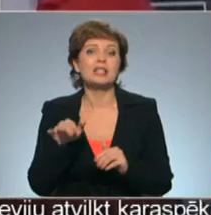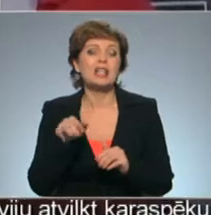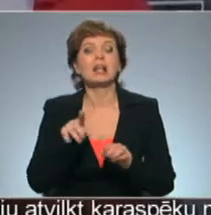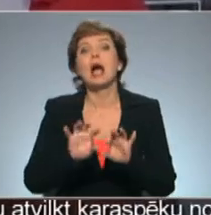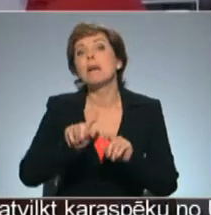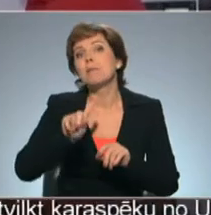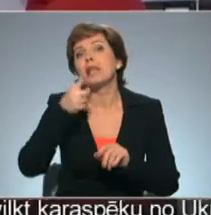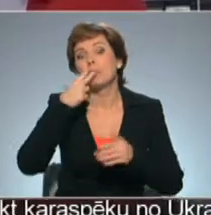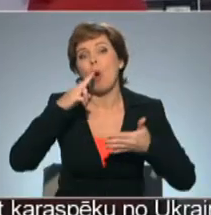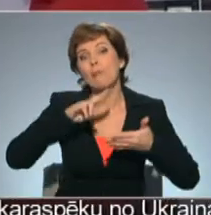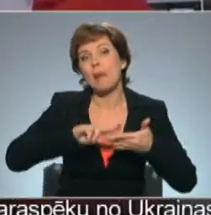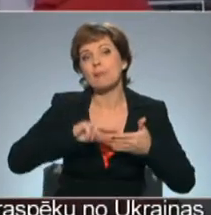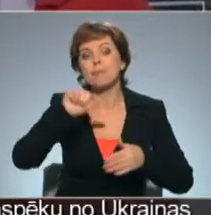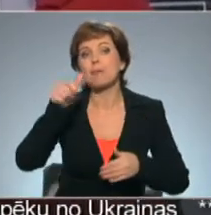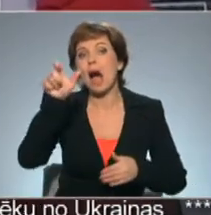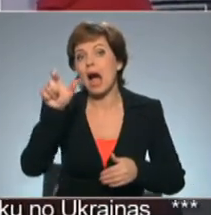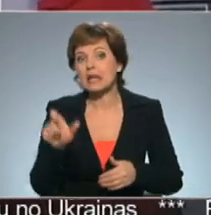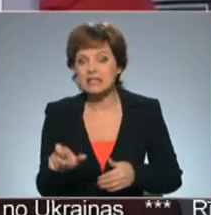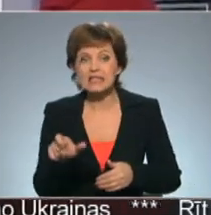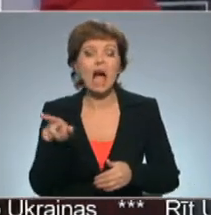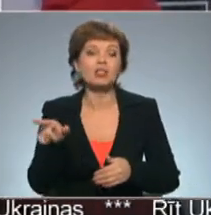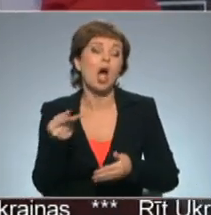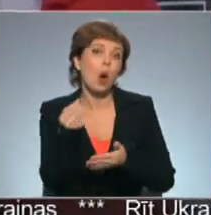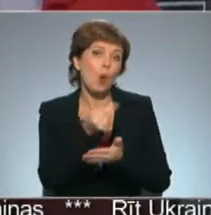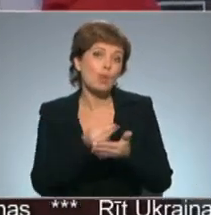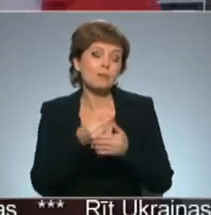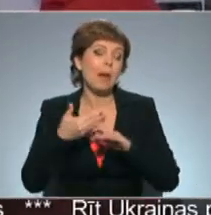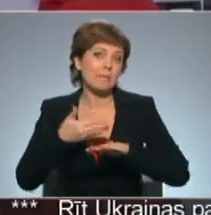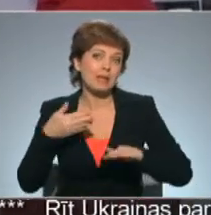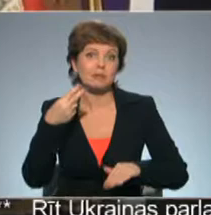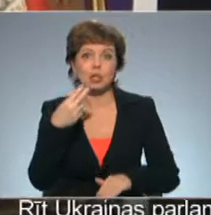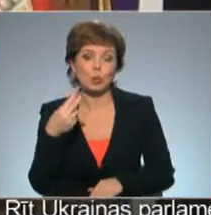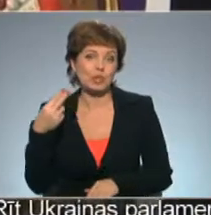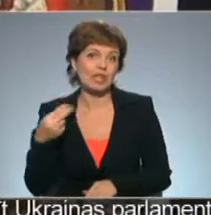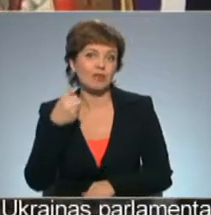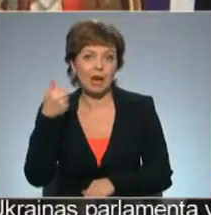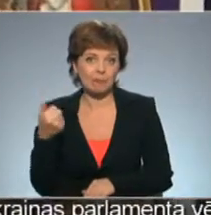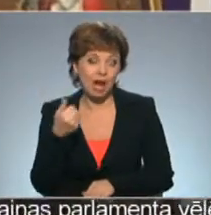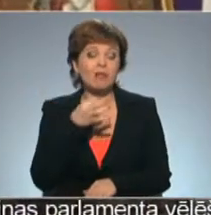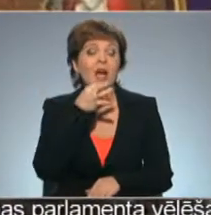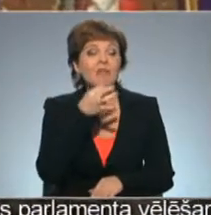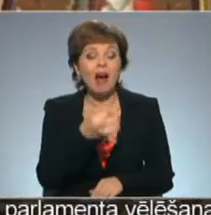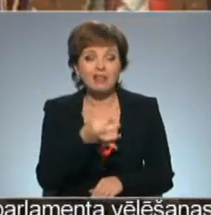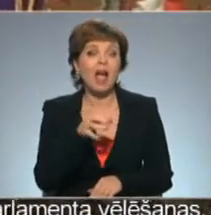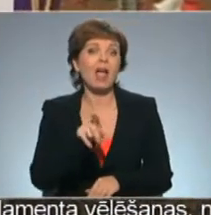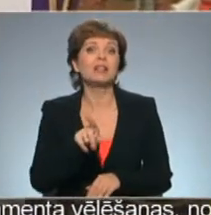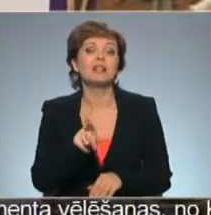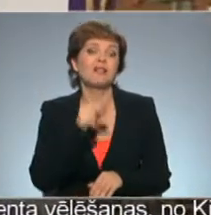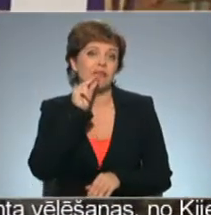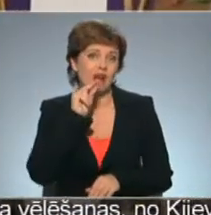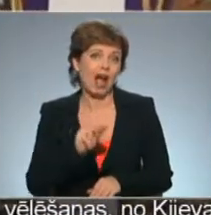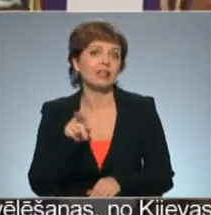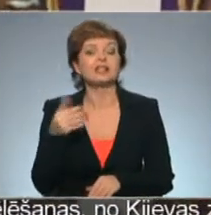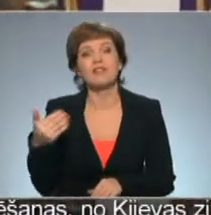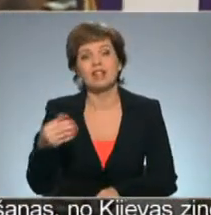Savu pirmo pastmarku mākslinieca Elita Viljama uzzīmējusi pirms 22 gadiem un varētu teikt, ka zināmā mērā pie tā vainīgs